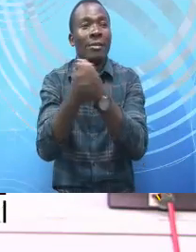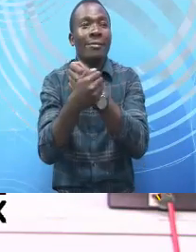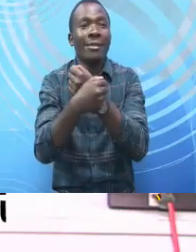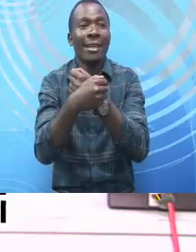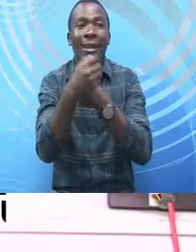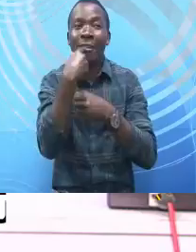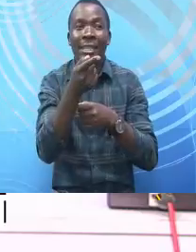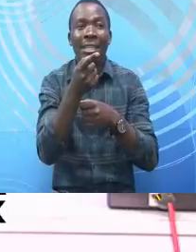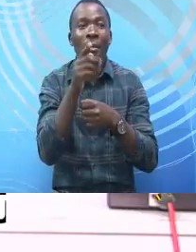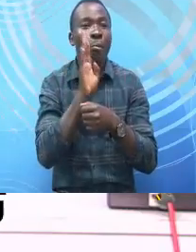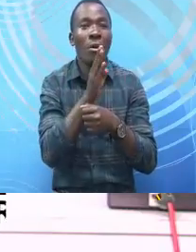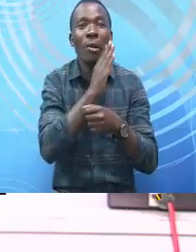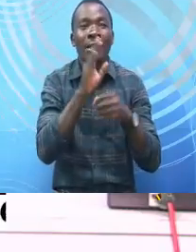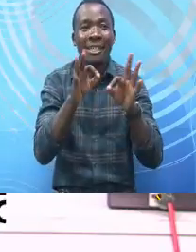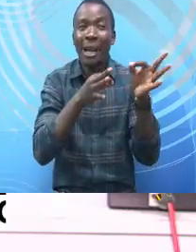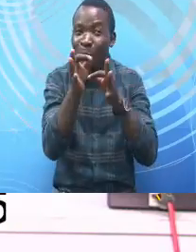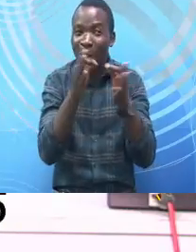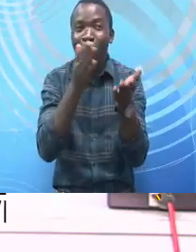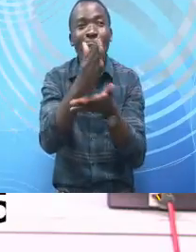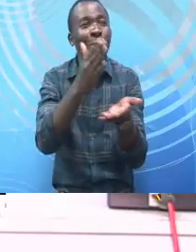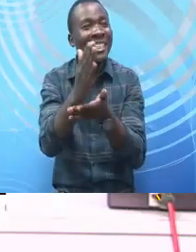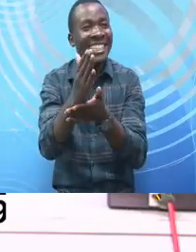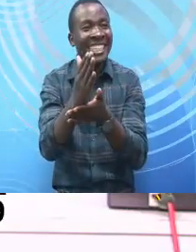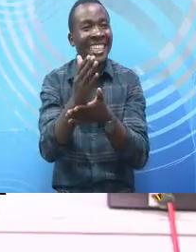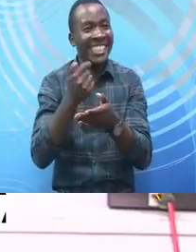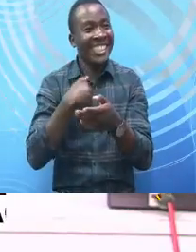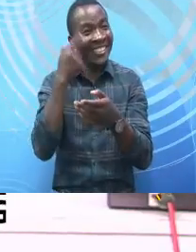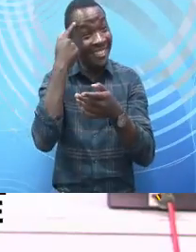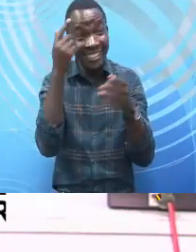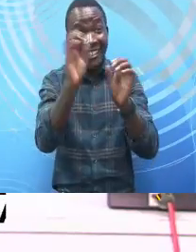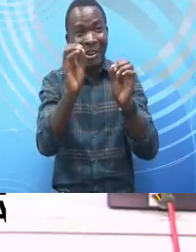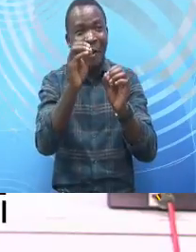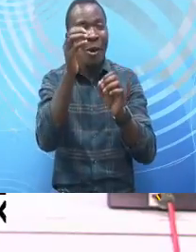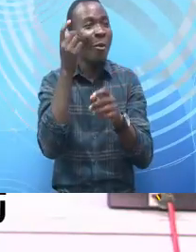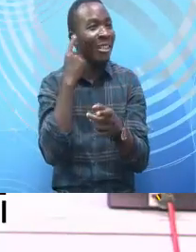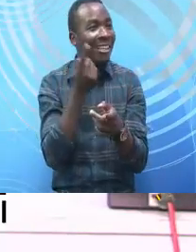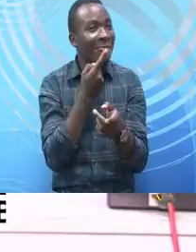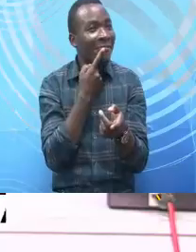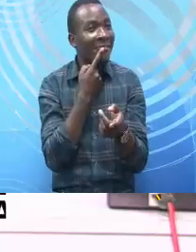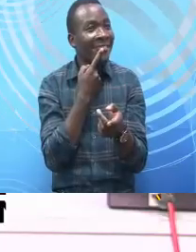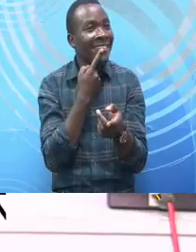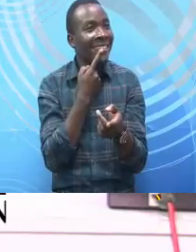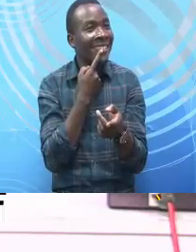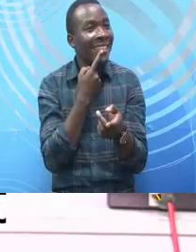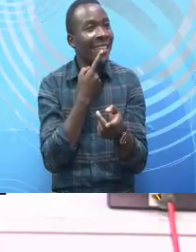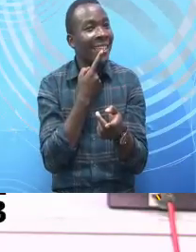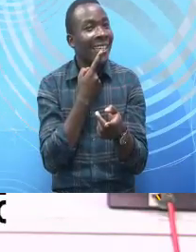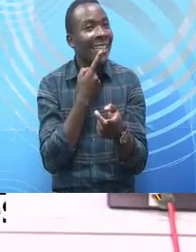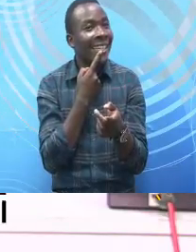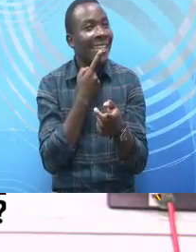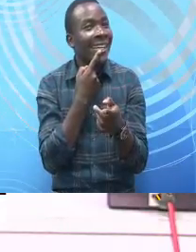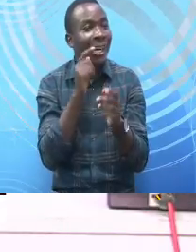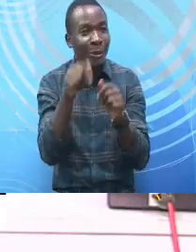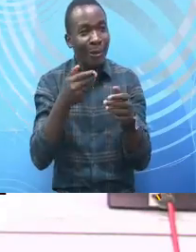mugabo ibyo asobanura birumvikana pe, ntabwo najyaga ntekereza ko umuntu ufite ubumuga bwo kutavuga